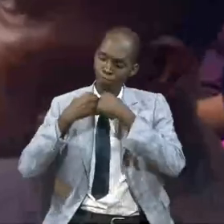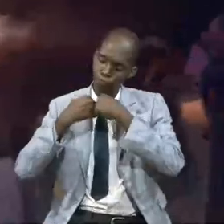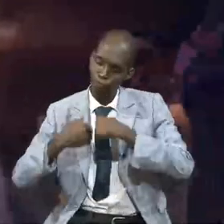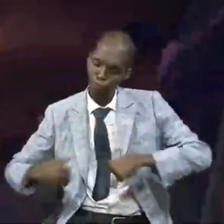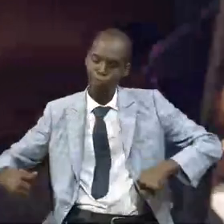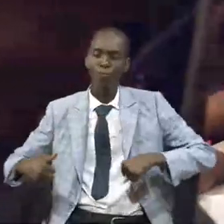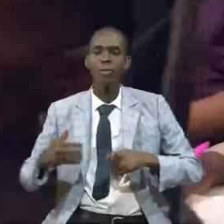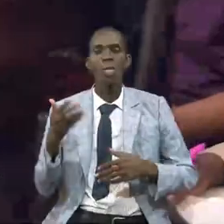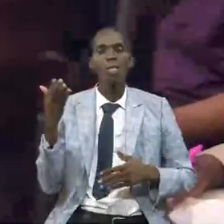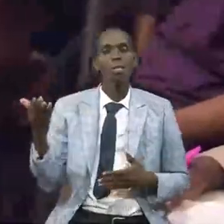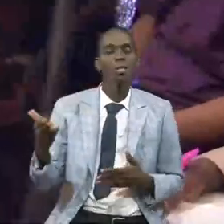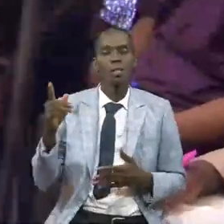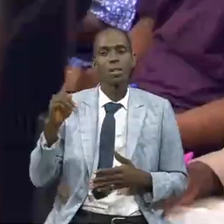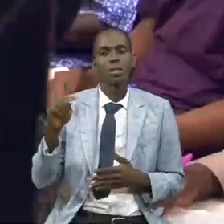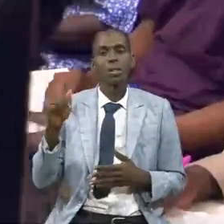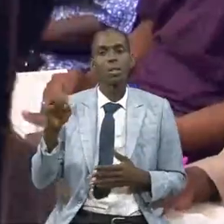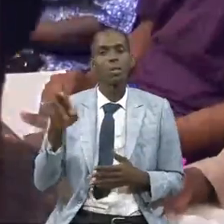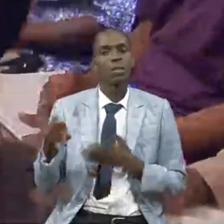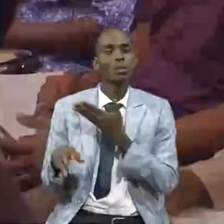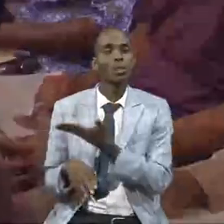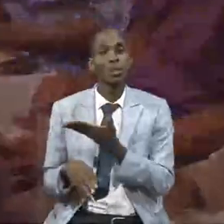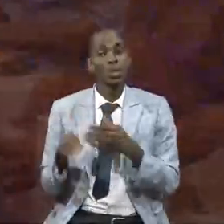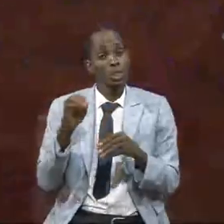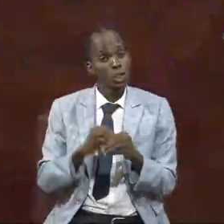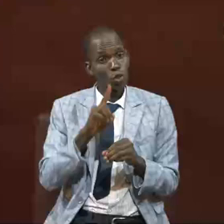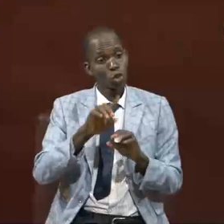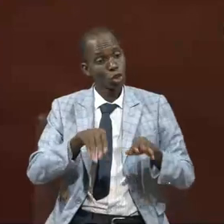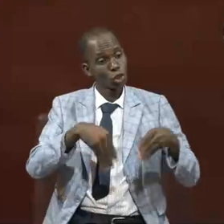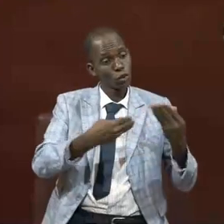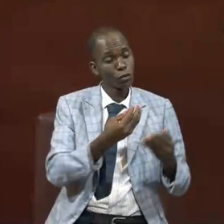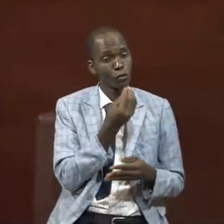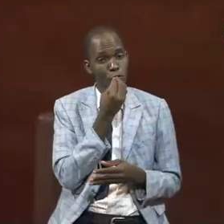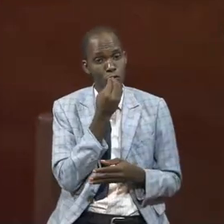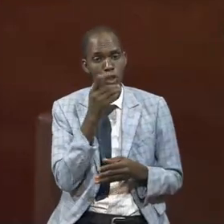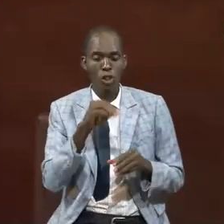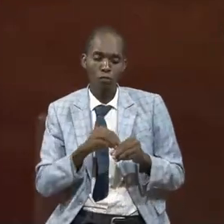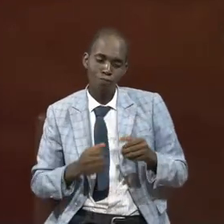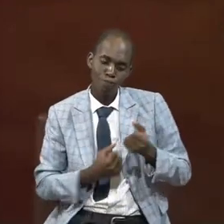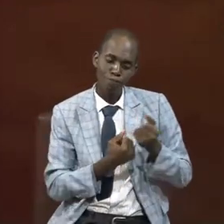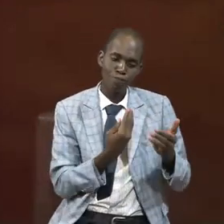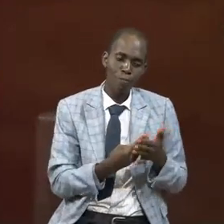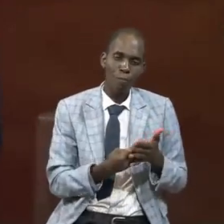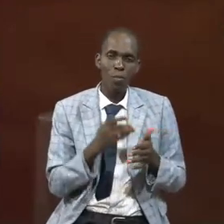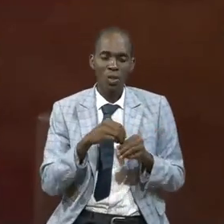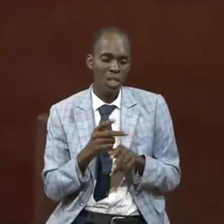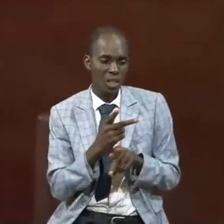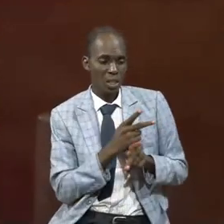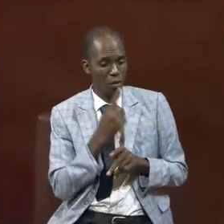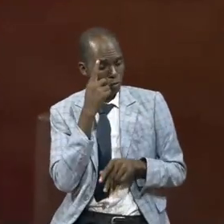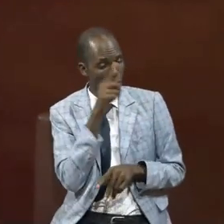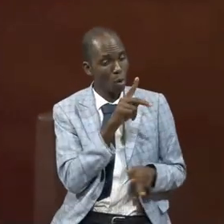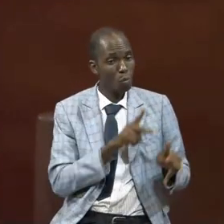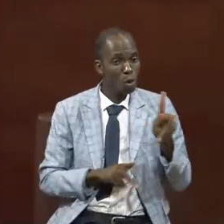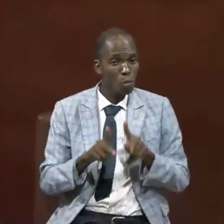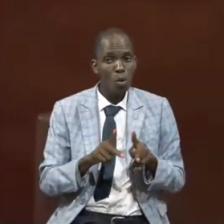Amnon l'a déshonoré. En donnant à manger, en donnant de l'argent, en prenant soin des